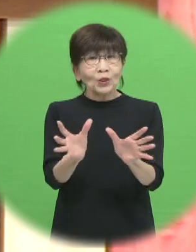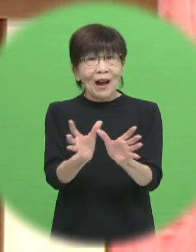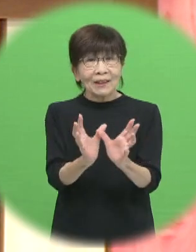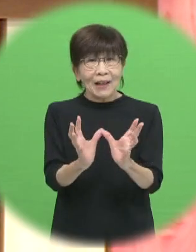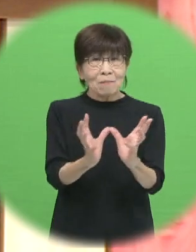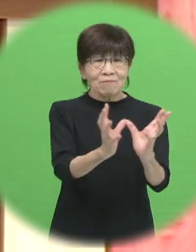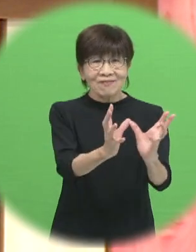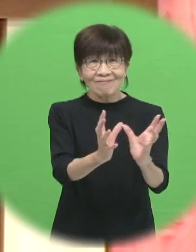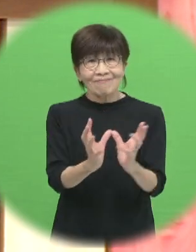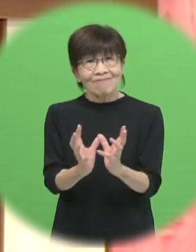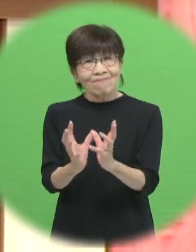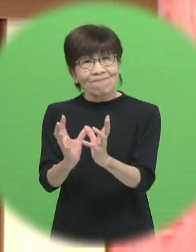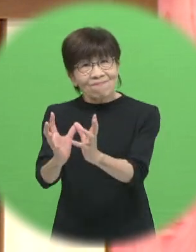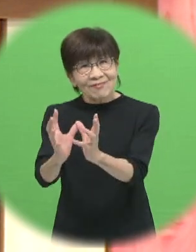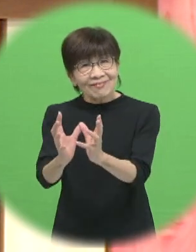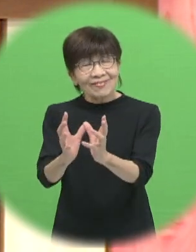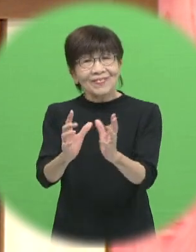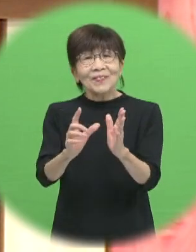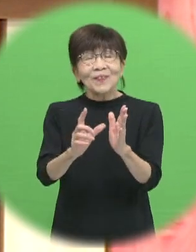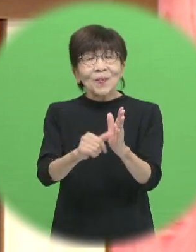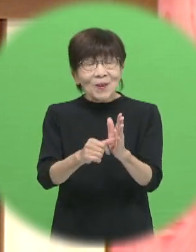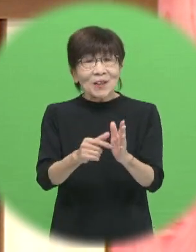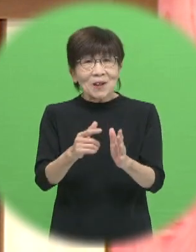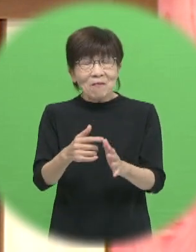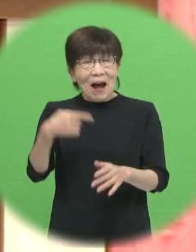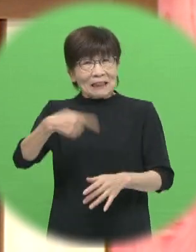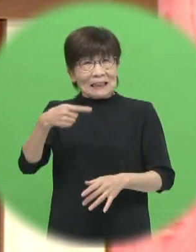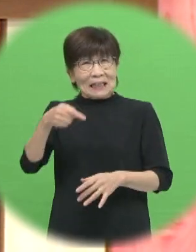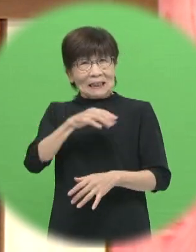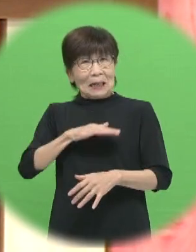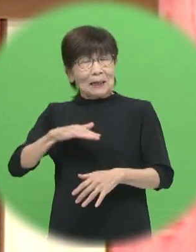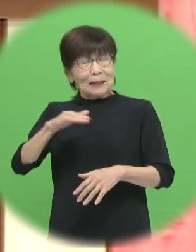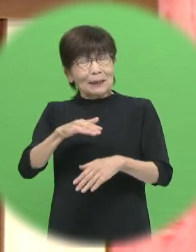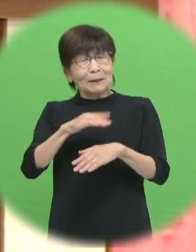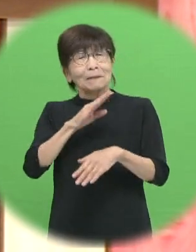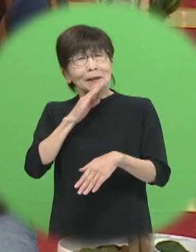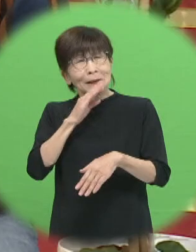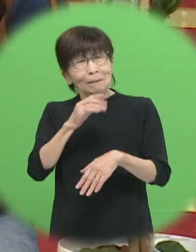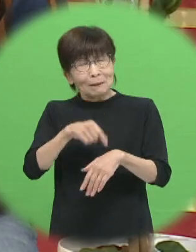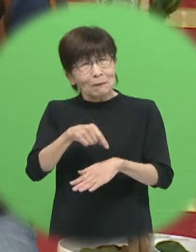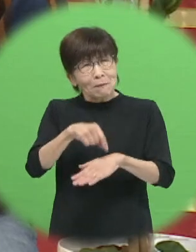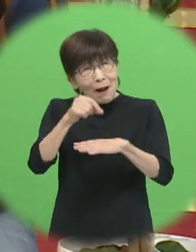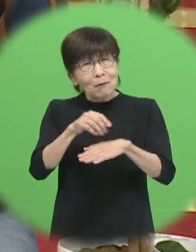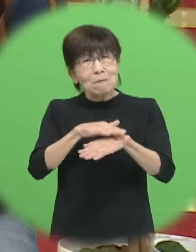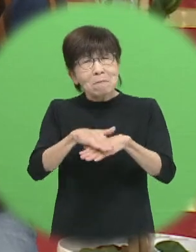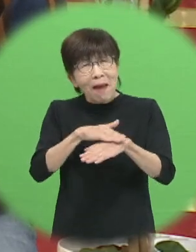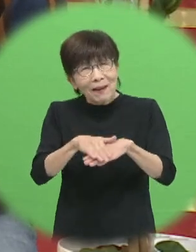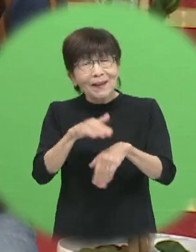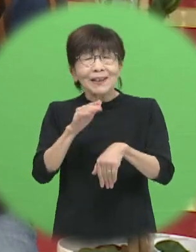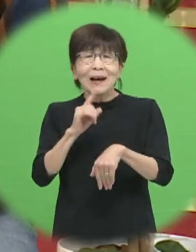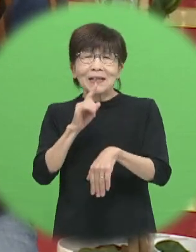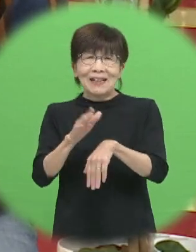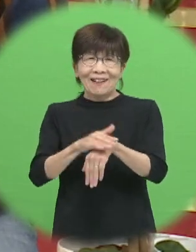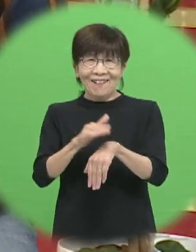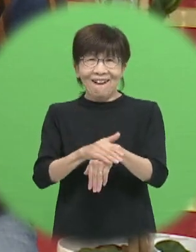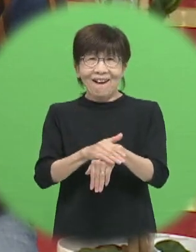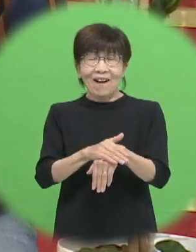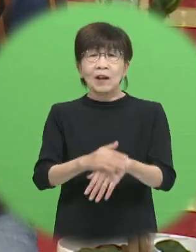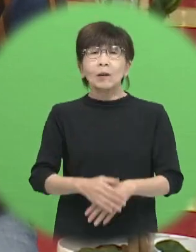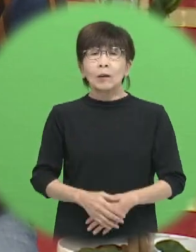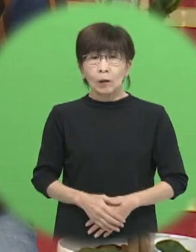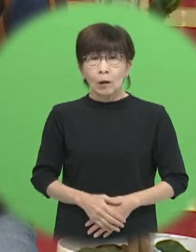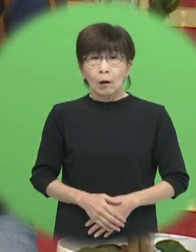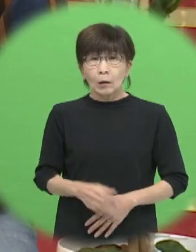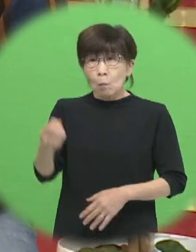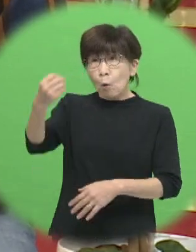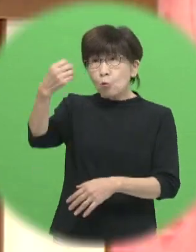動かすっていう時に、保育者にとってはとっても便利な方法なんですよね。でもあの子ども